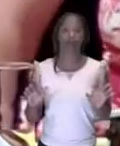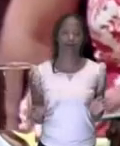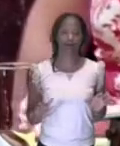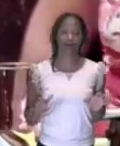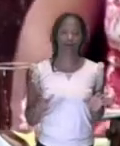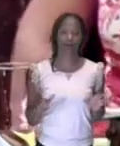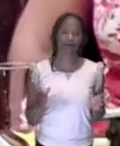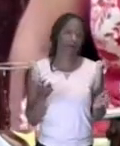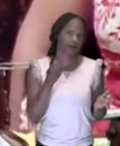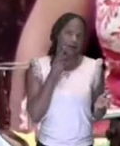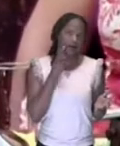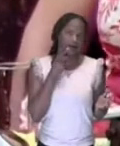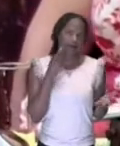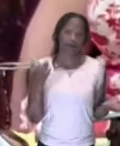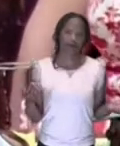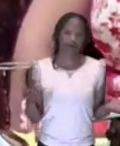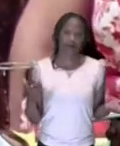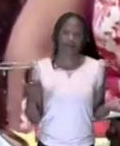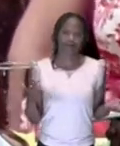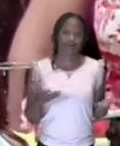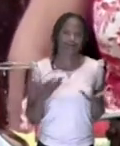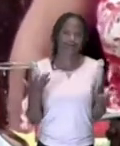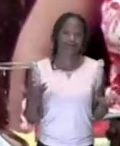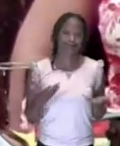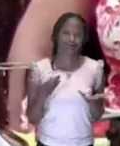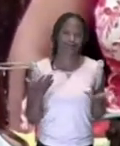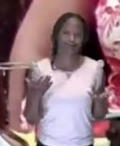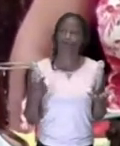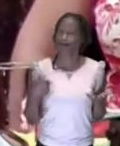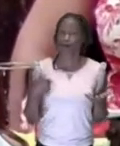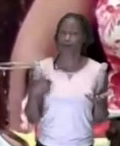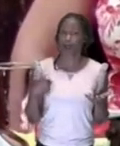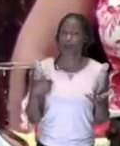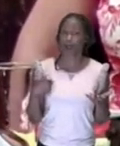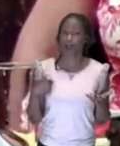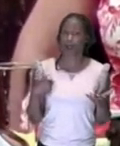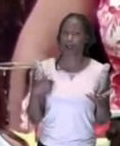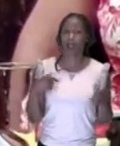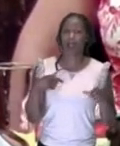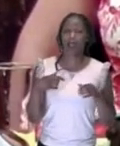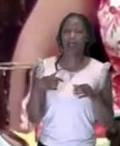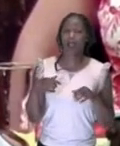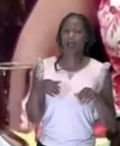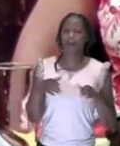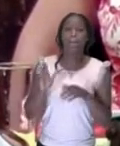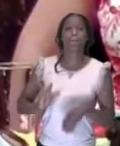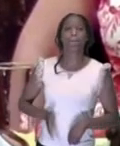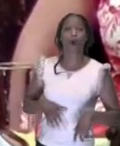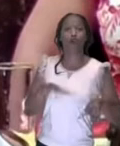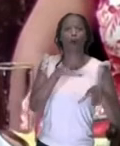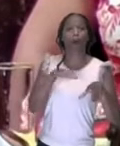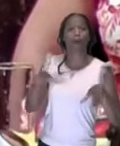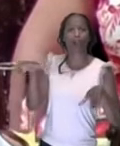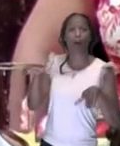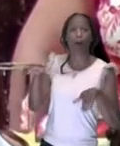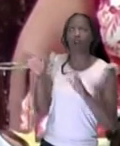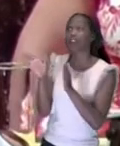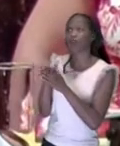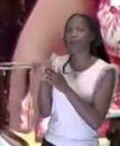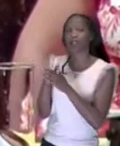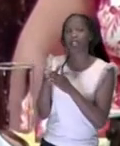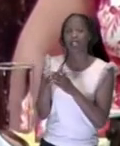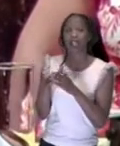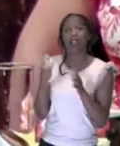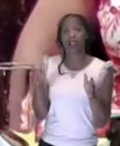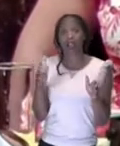ne peut pas détruire peut-être. J'ai demandé le compte à la métropole, je l'aurai. Je pense que vous avez supprimé des centaines de places de stationnement en 3 ans, des